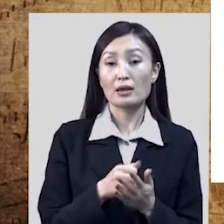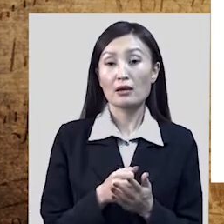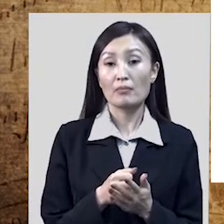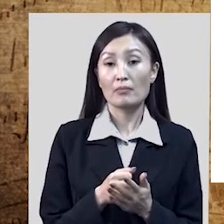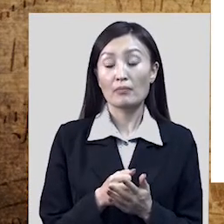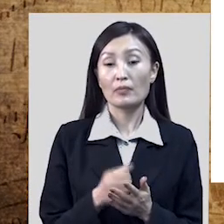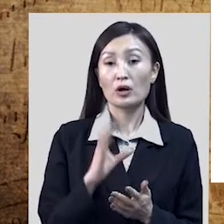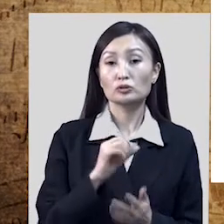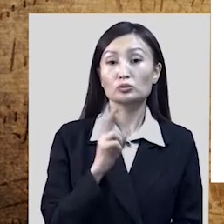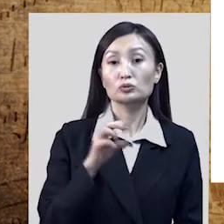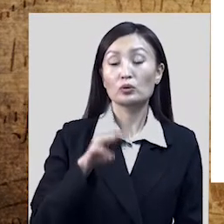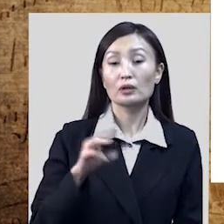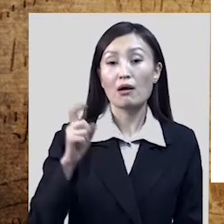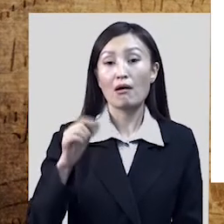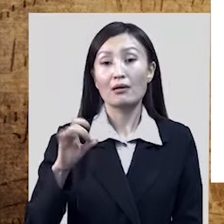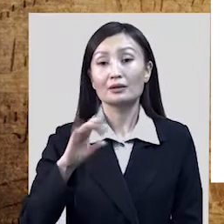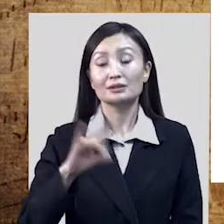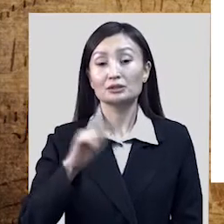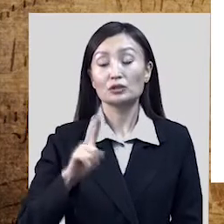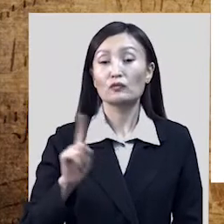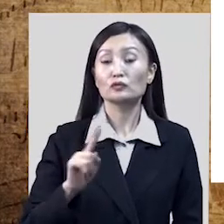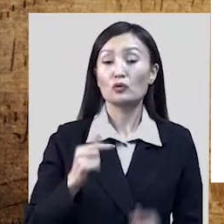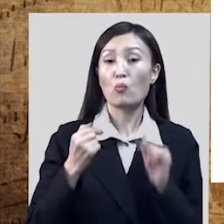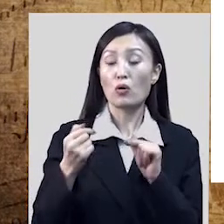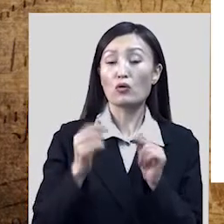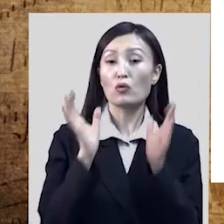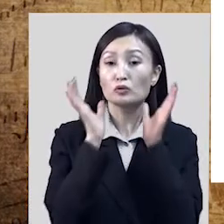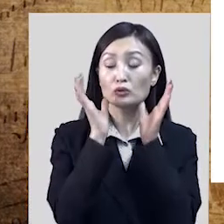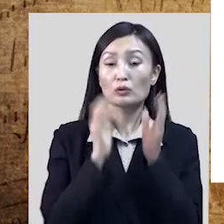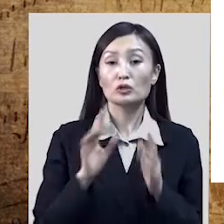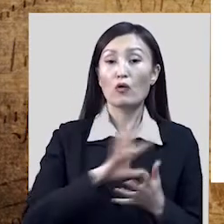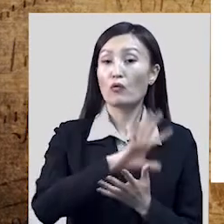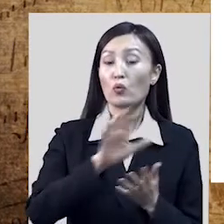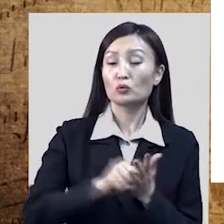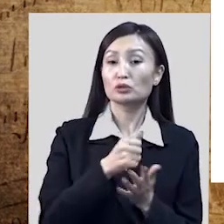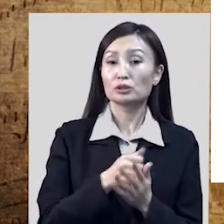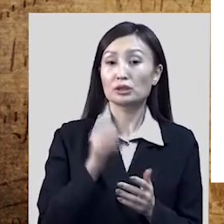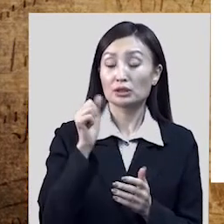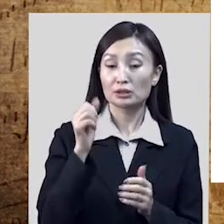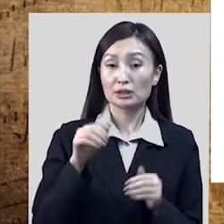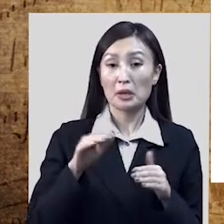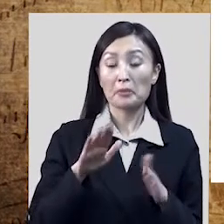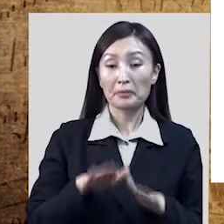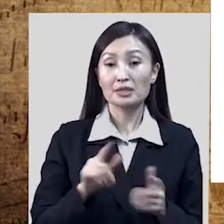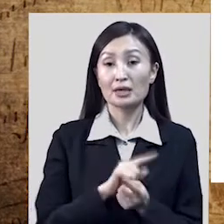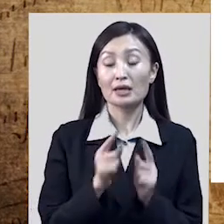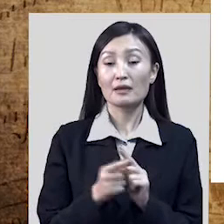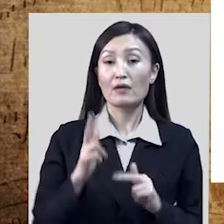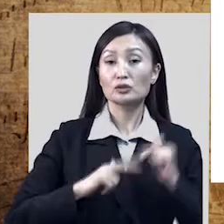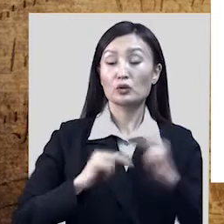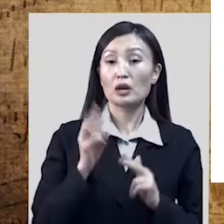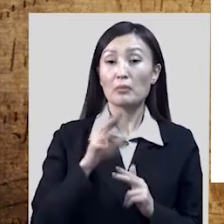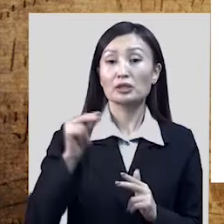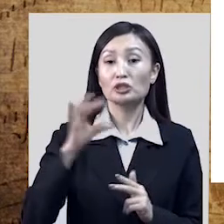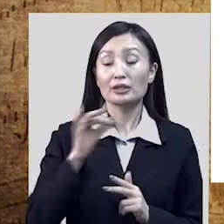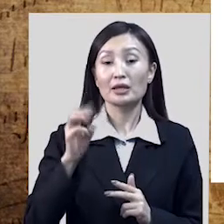сок и харрис все что противоречило мусульманской религии уничтожалось теме вместо этого они возродили мечети